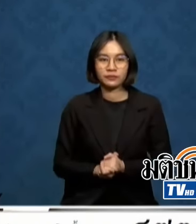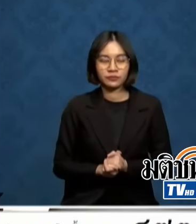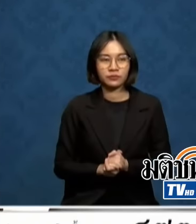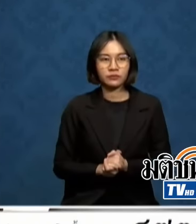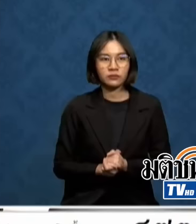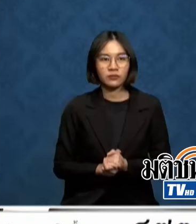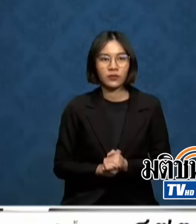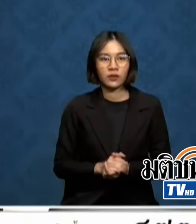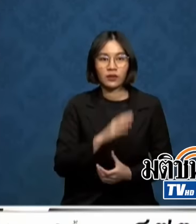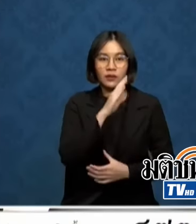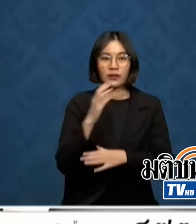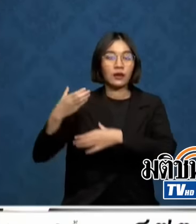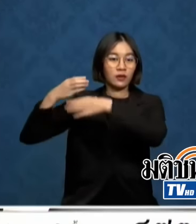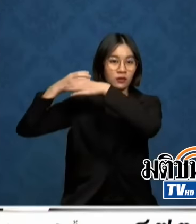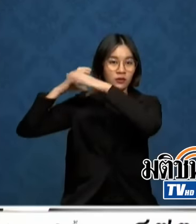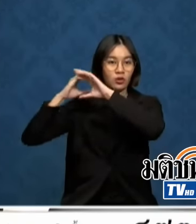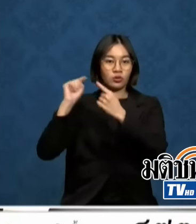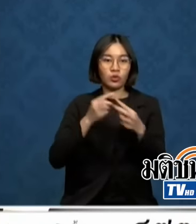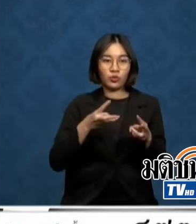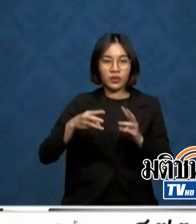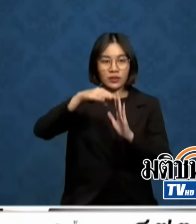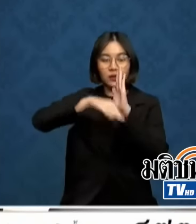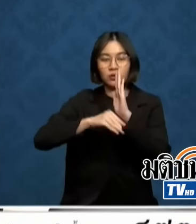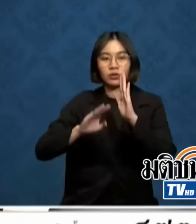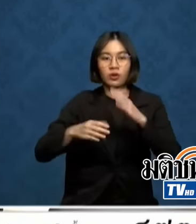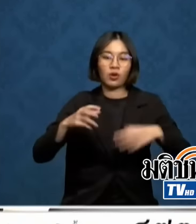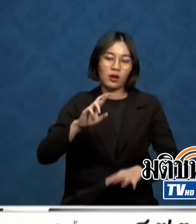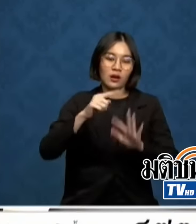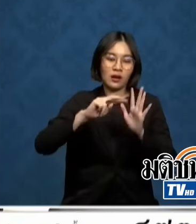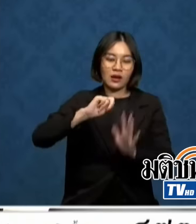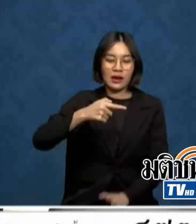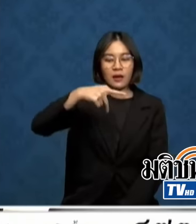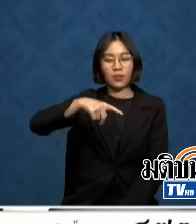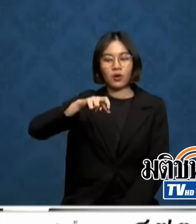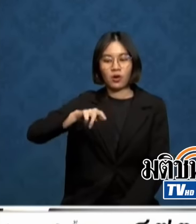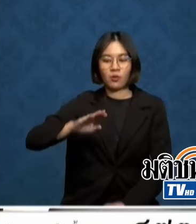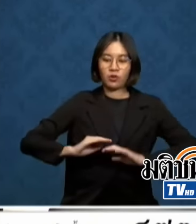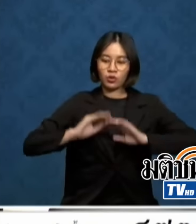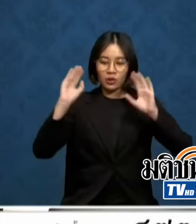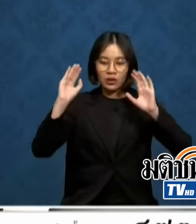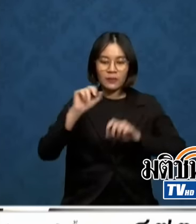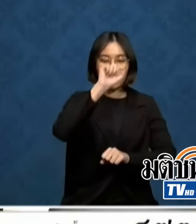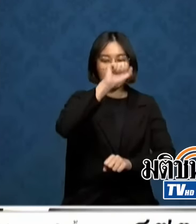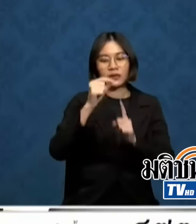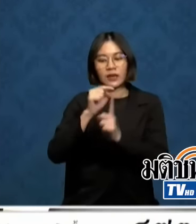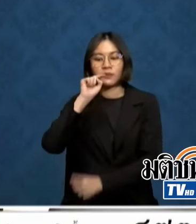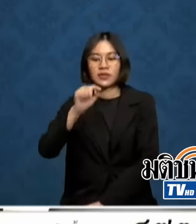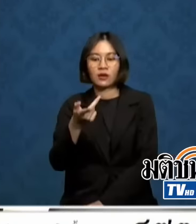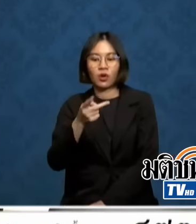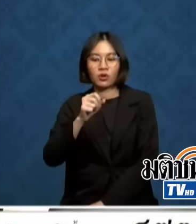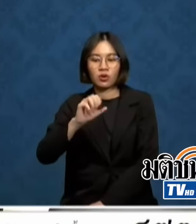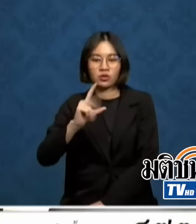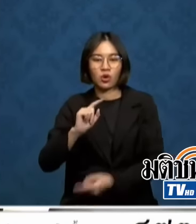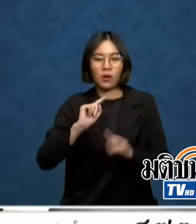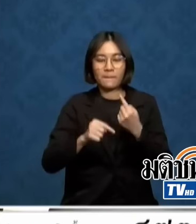มดาครับหากเราย้อนไปดูเส้นทางการเดินทางของร่างพรบยกเลิกประกาศคำสั่งคสชที่ถูกเสนอโดย